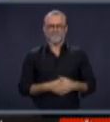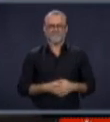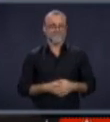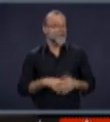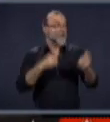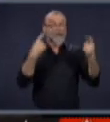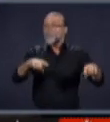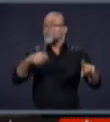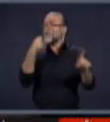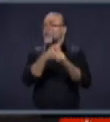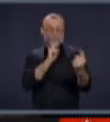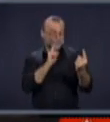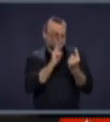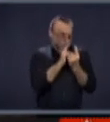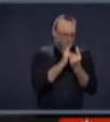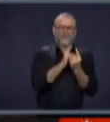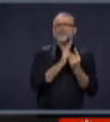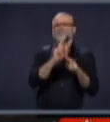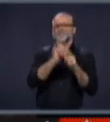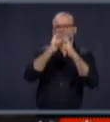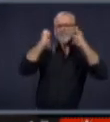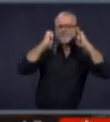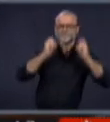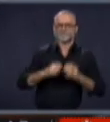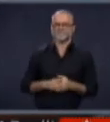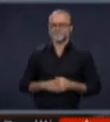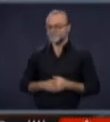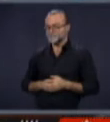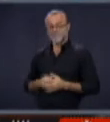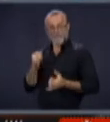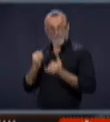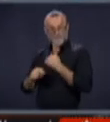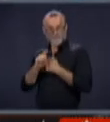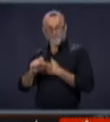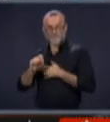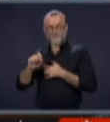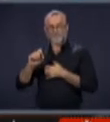2 mètres et s'ils sont plus près, de porter un masque.